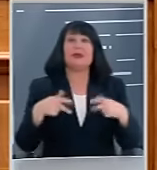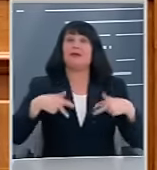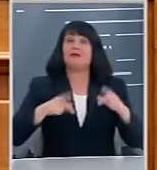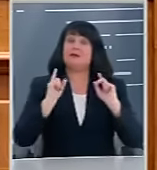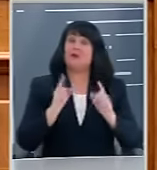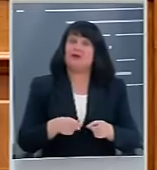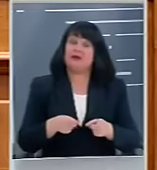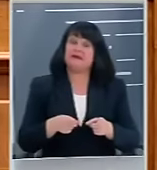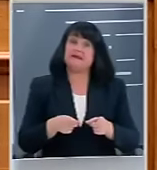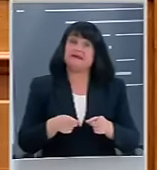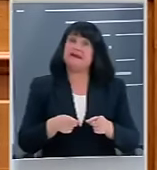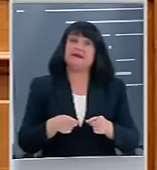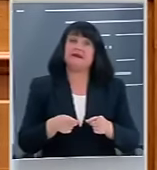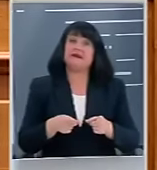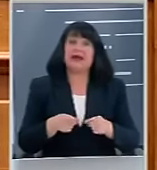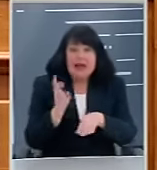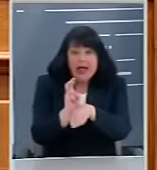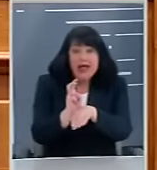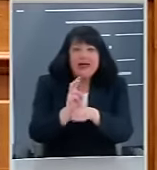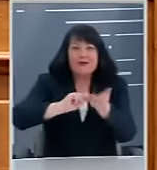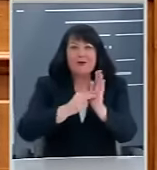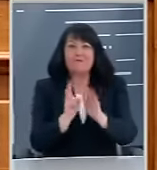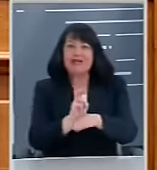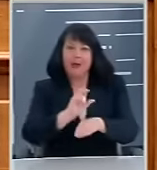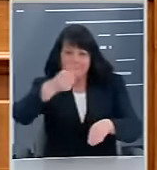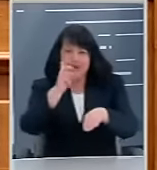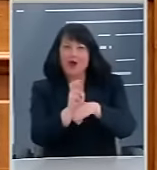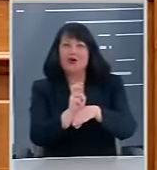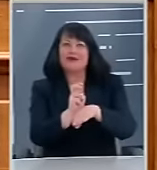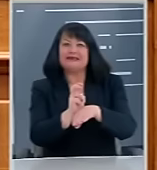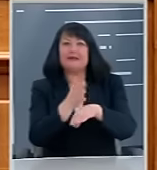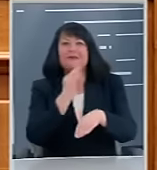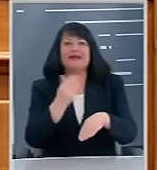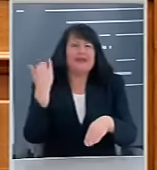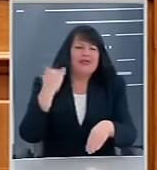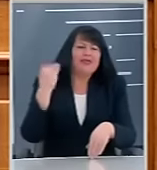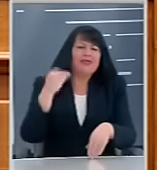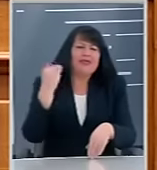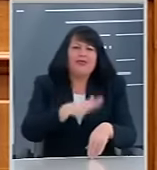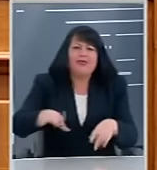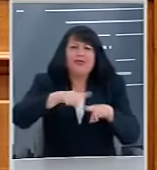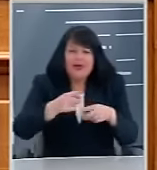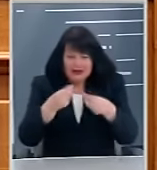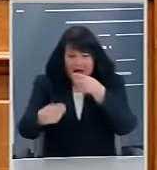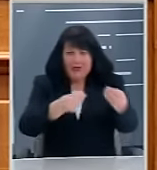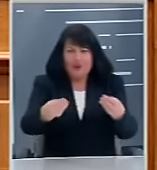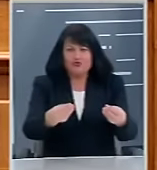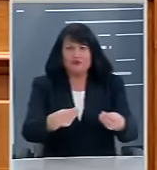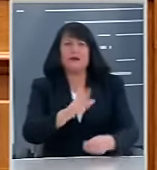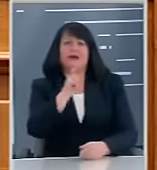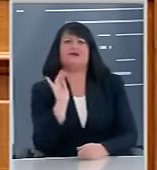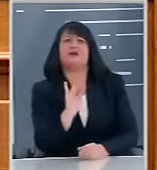κυβέρνησης να μοιράσει ένα μέρος από αυτό το πλεόνασμα που με το αίμα του πλήρωσε ο ελληνικός λαός. Και σας ρωτώ ευθέως,